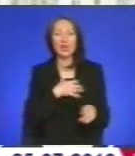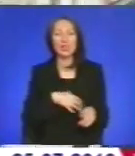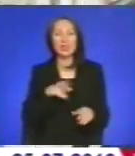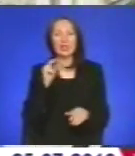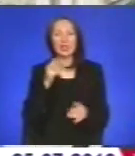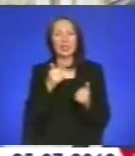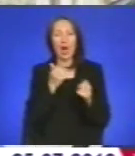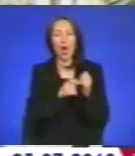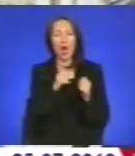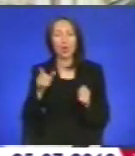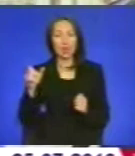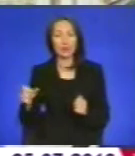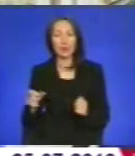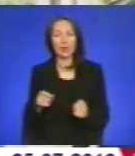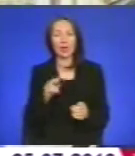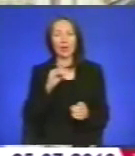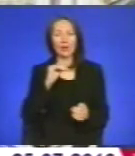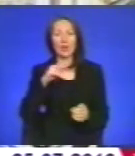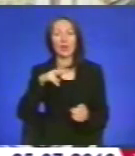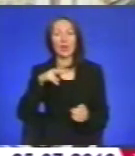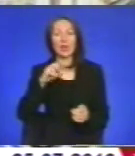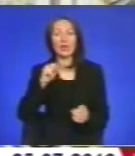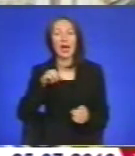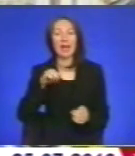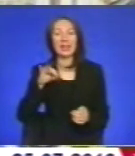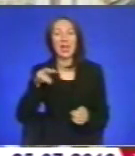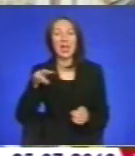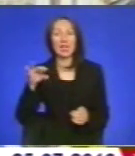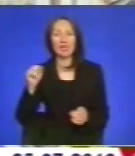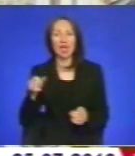українця. Філателісти області своїм